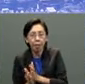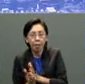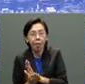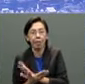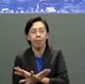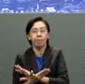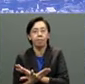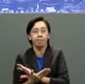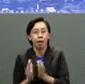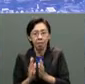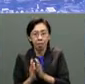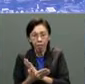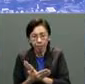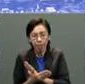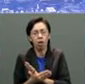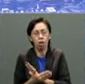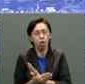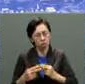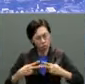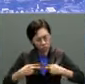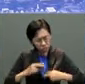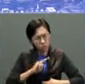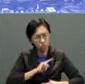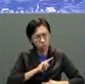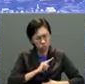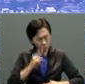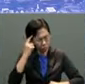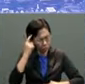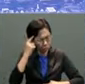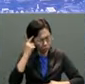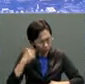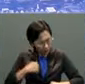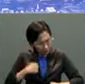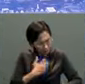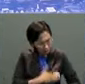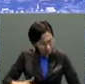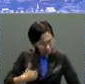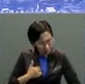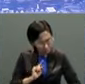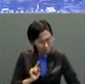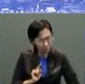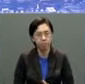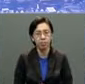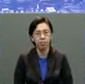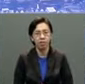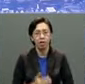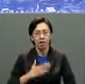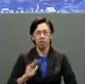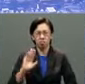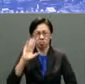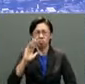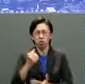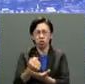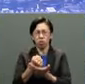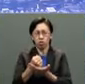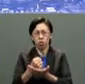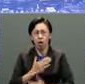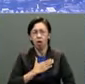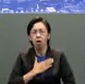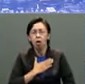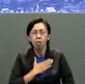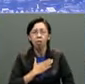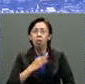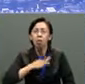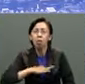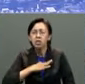ก็ต้องเป็นผู้สังเกตอาการต้องเป็นคนที่จะเขาเรียกว่าอะไรฮะยกมือร้องขอความช่วยเหลือว่าถ้าห